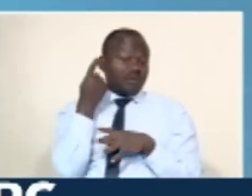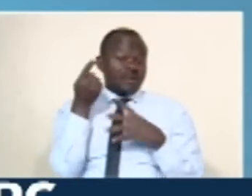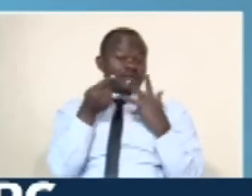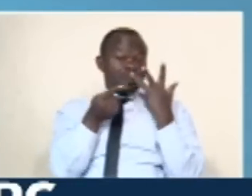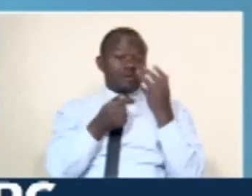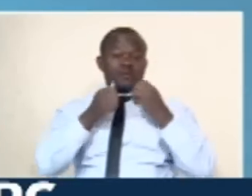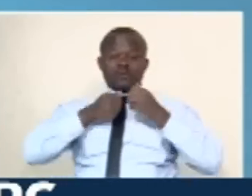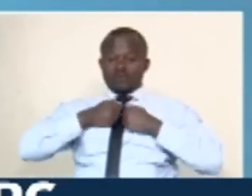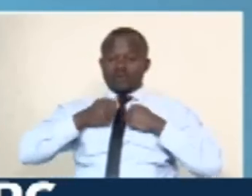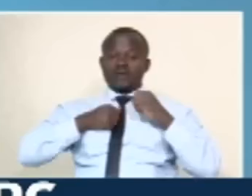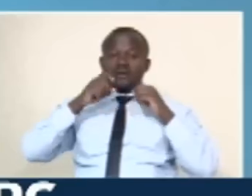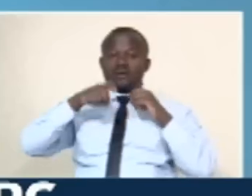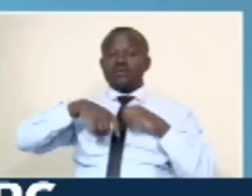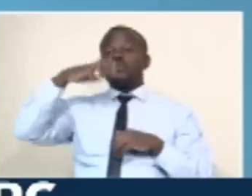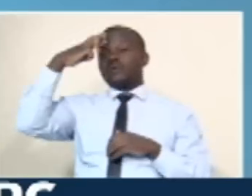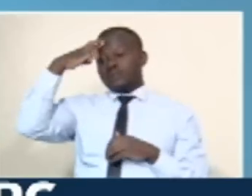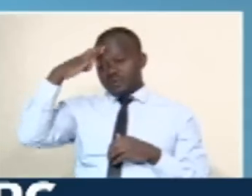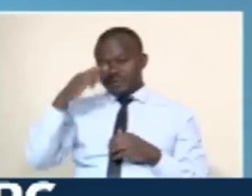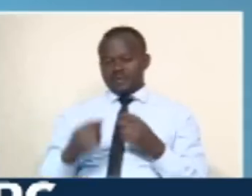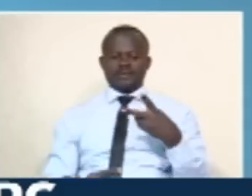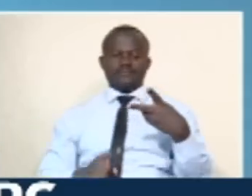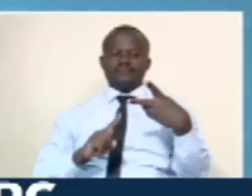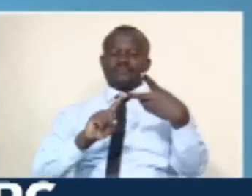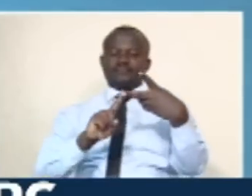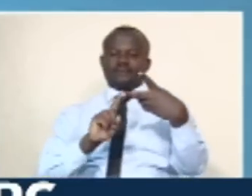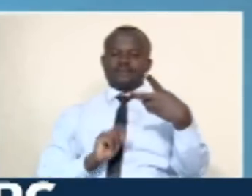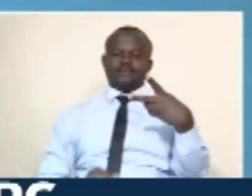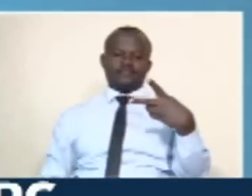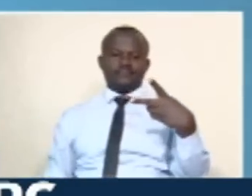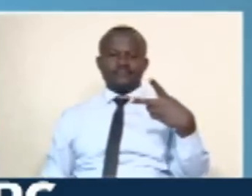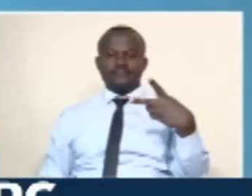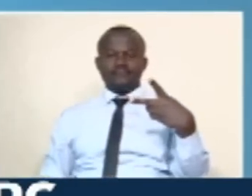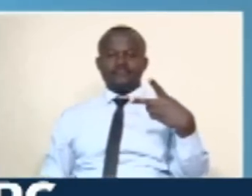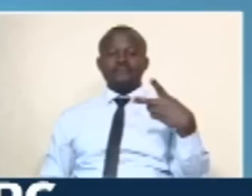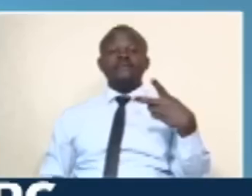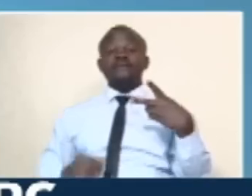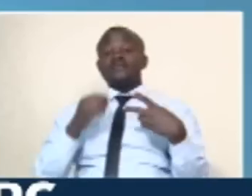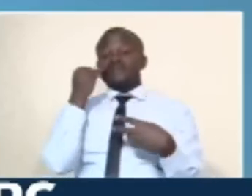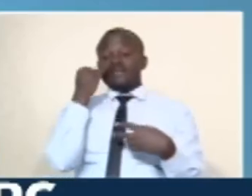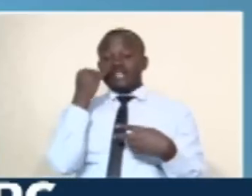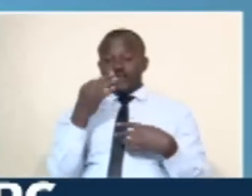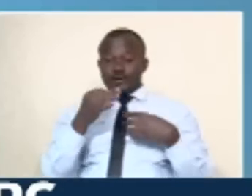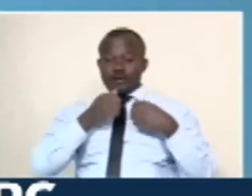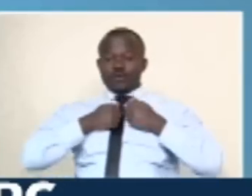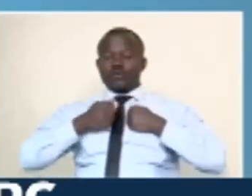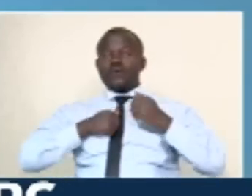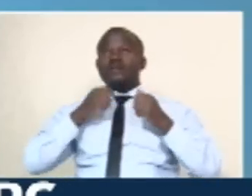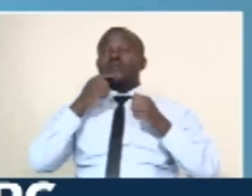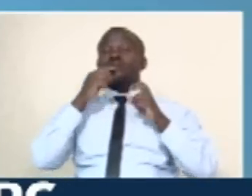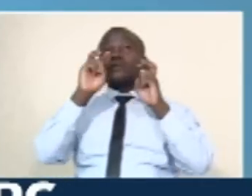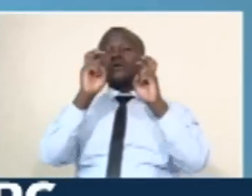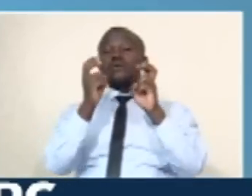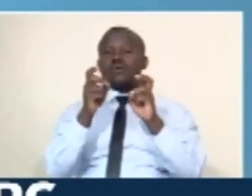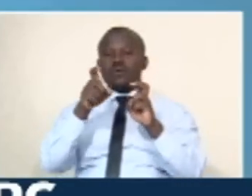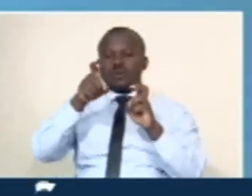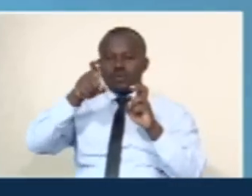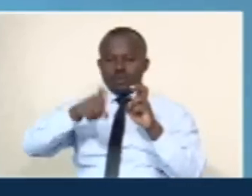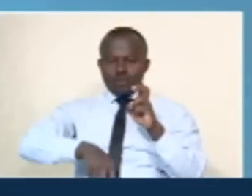u Rwanda rugomba kubyibutsa, icyo ni kimwe. Icya kabiri, iyo u Rwanda ruvuga ngo